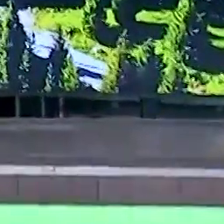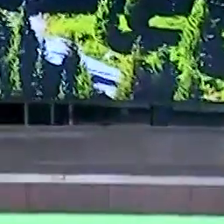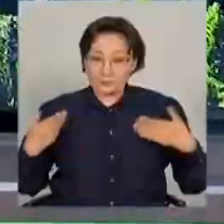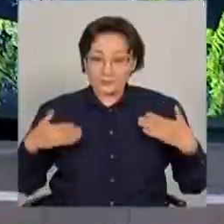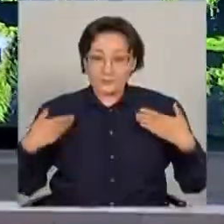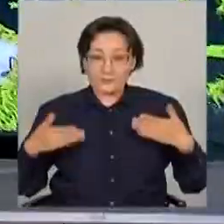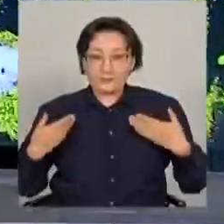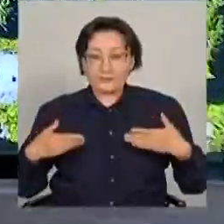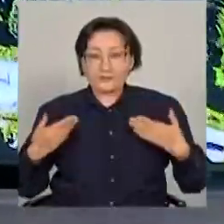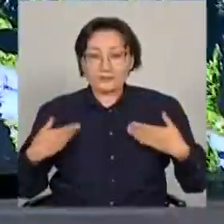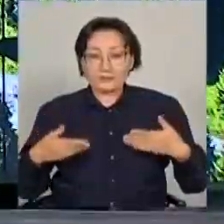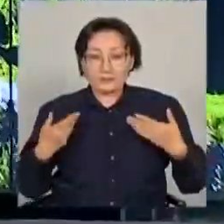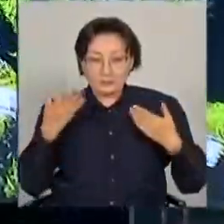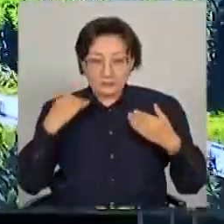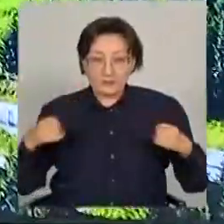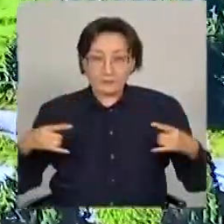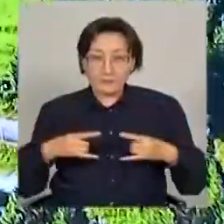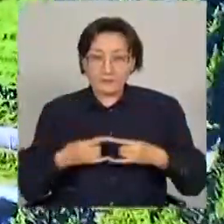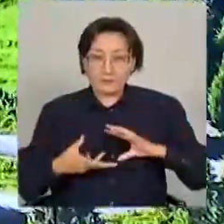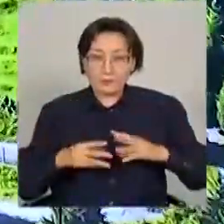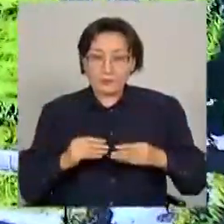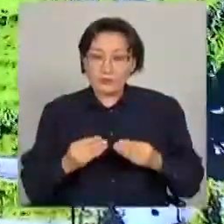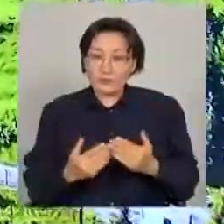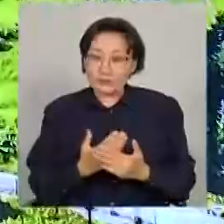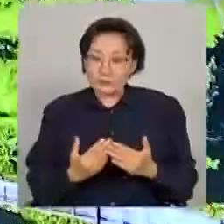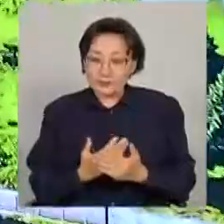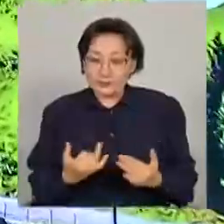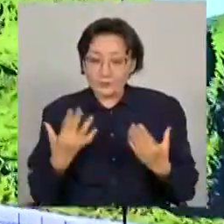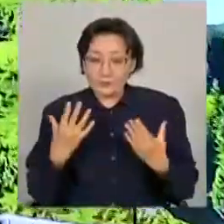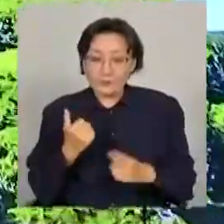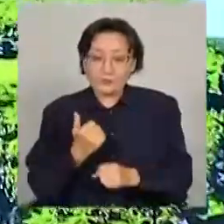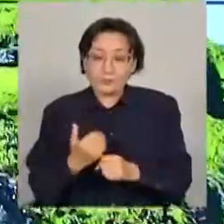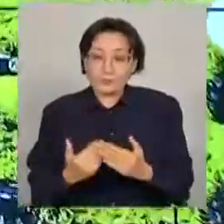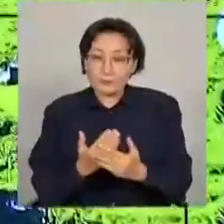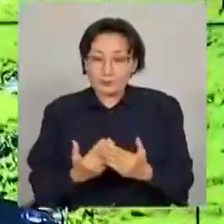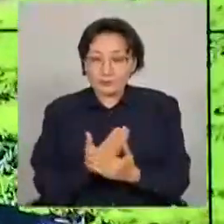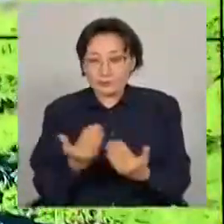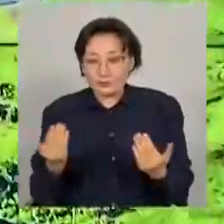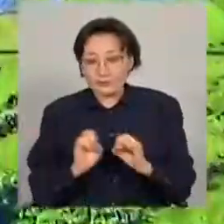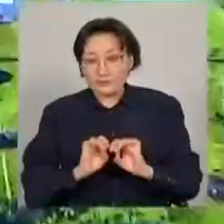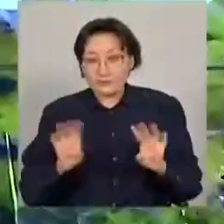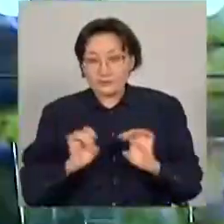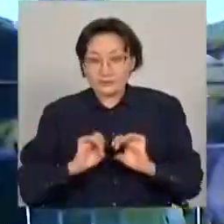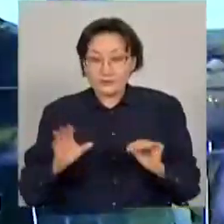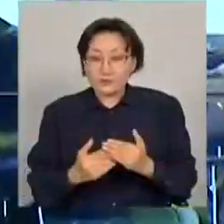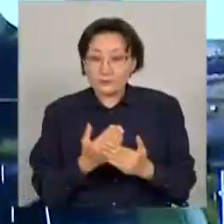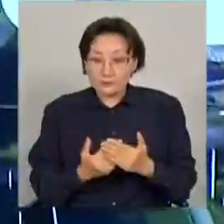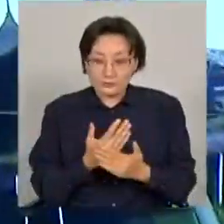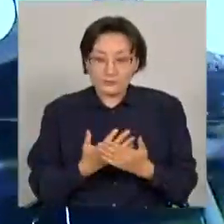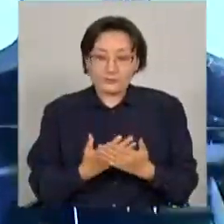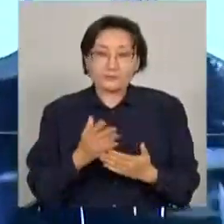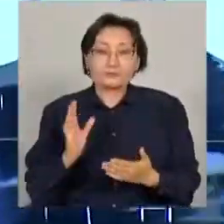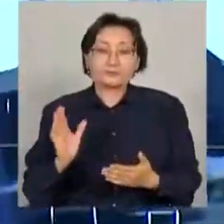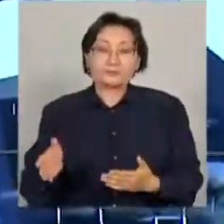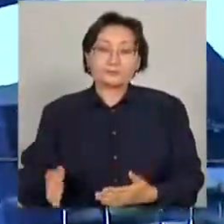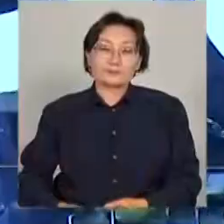Assalomu alaykum, tikele efirde qortindi jañalıqtar studiyada men Qayrat Sabitbekova jäne ärptesim Bulbul Qalnurqızı. Bugünkü şağırdan